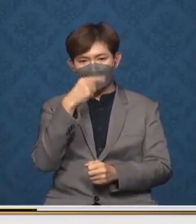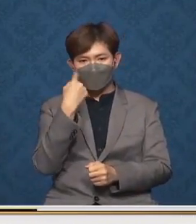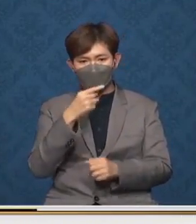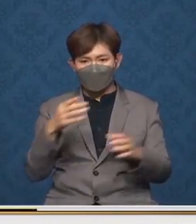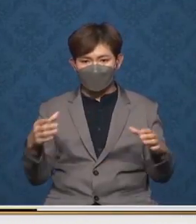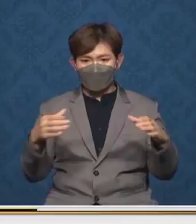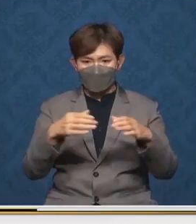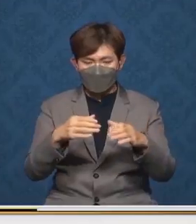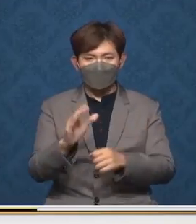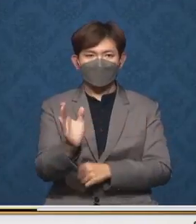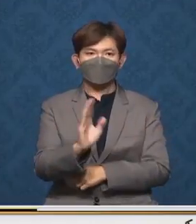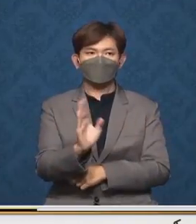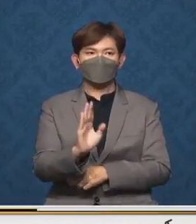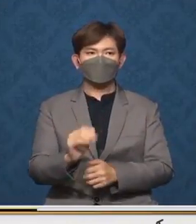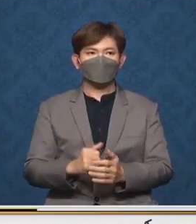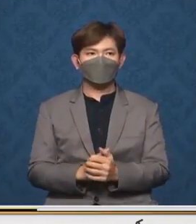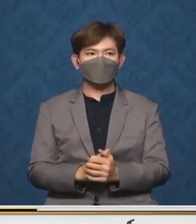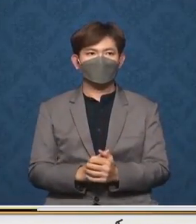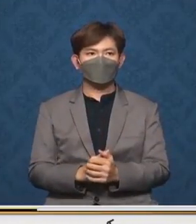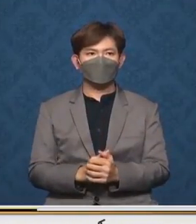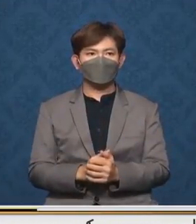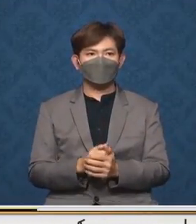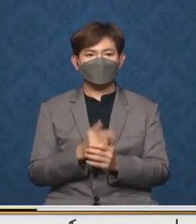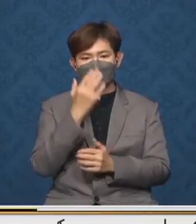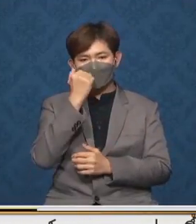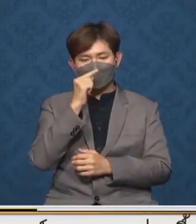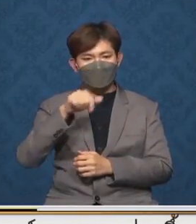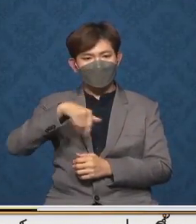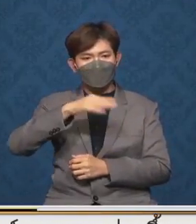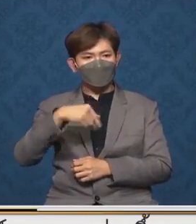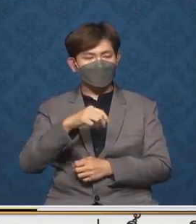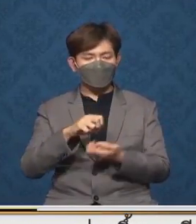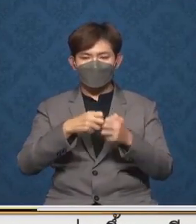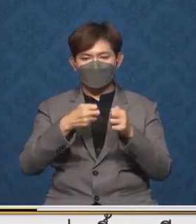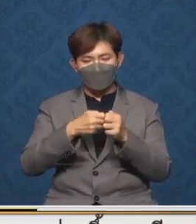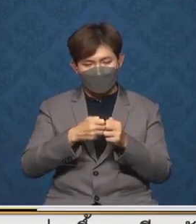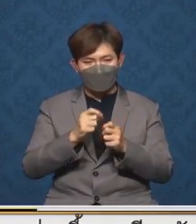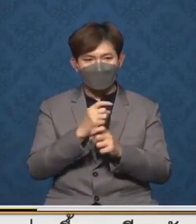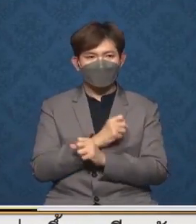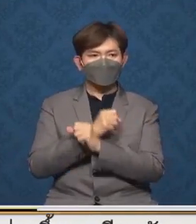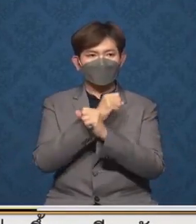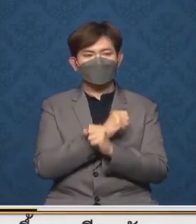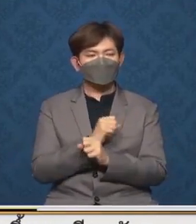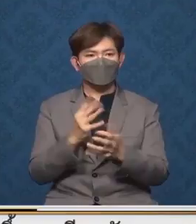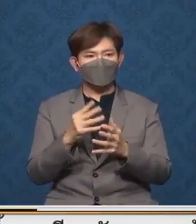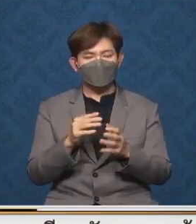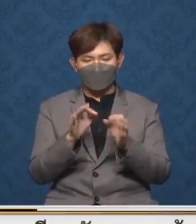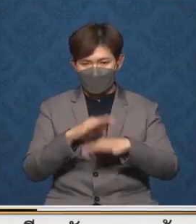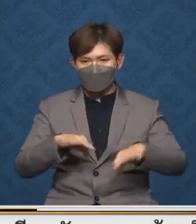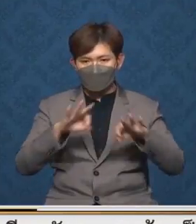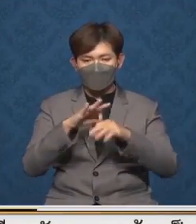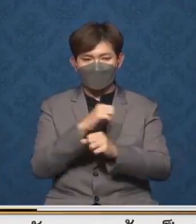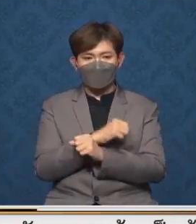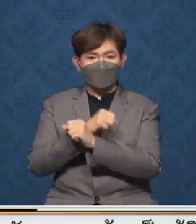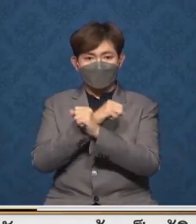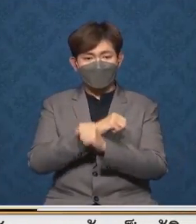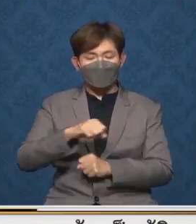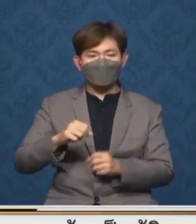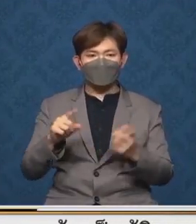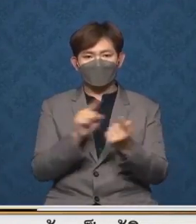รวมกลุ่มกันมากๆนะครับไม่งั้นแล้วทุกคนก็จะไม่ปลอดภัยเราต้องทำให้ทุกคนปลอดภัยสังคมก็จะปลอดติดเชื้อนะ